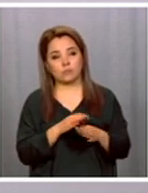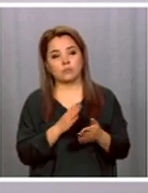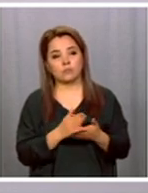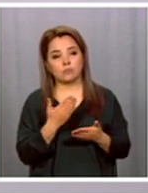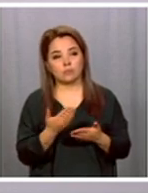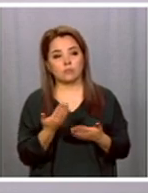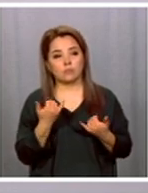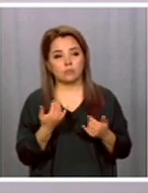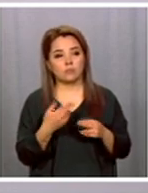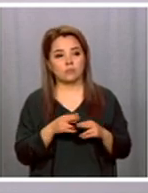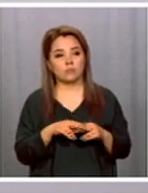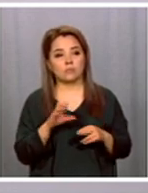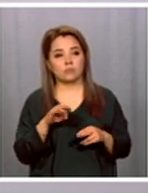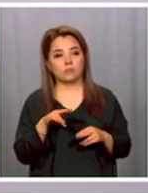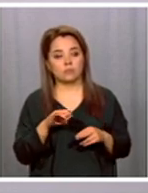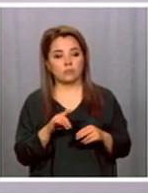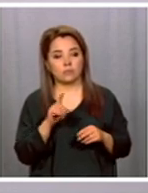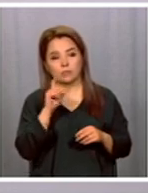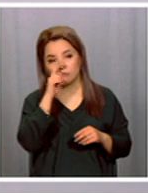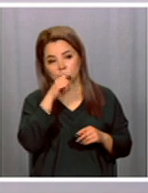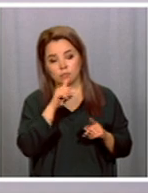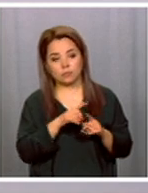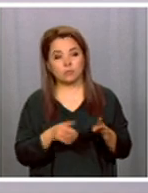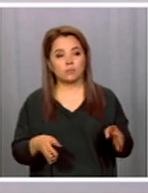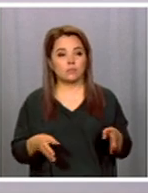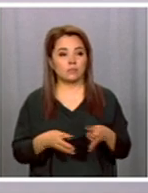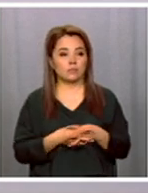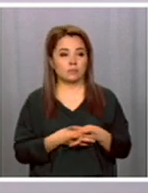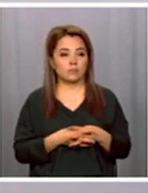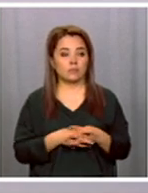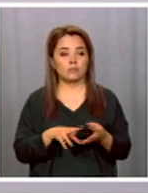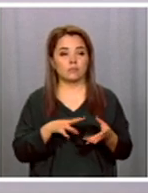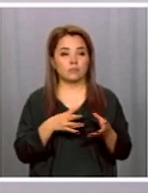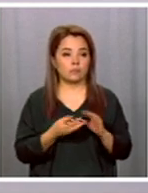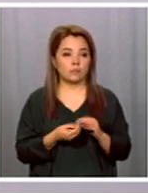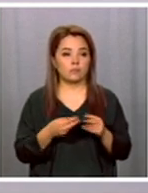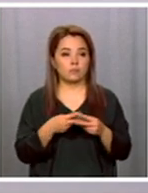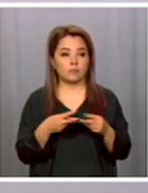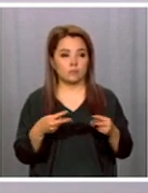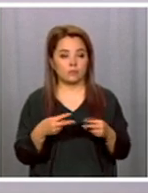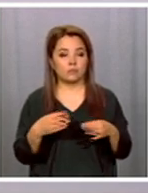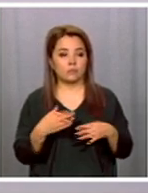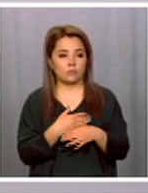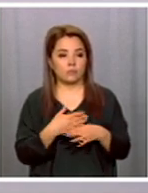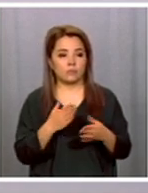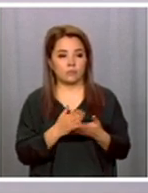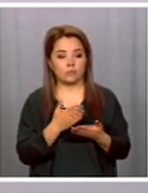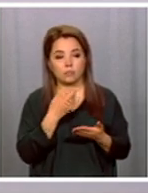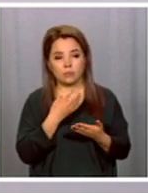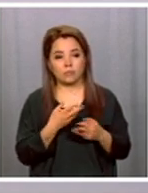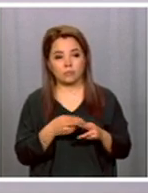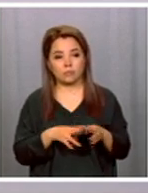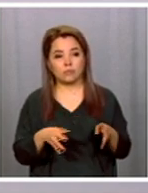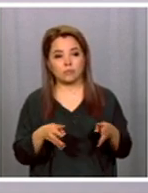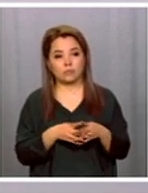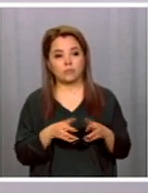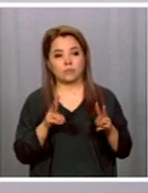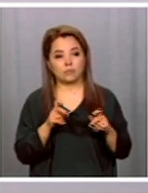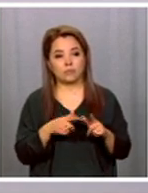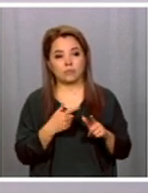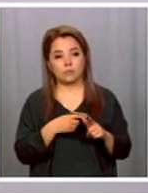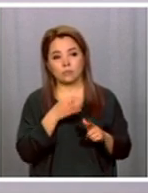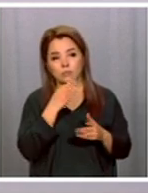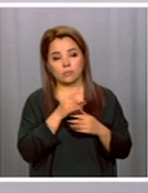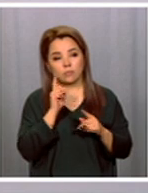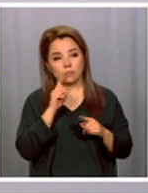енді сілті мен қышқылдың әрекеттесу жалпы теңдеулері реакциялары бейтараптану реакциясы болатындығы сіздерге